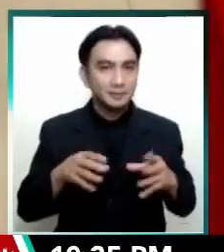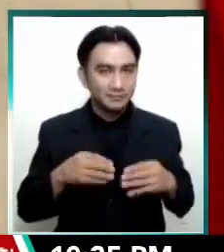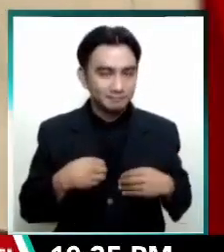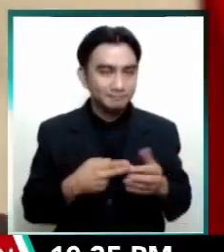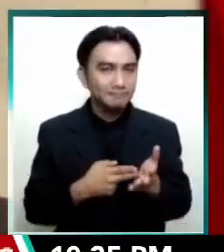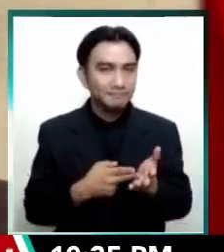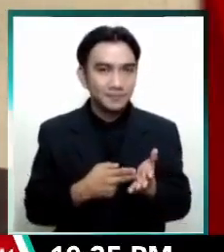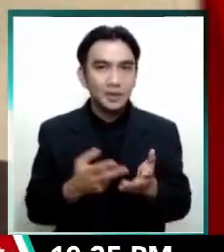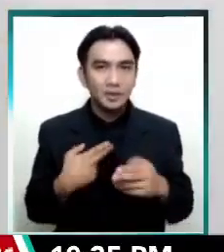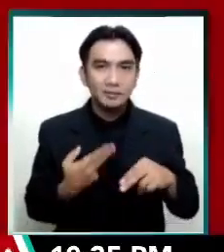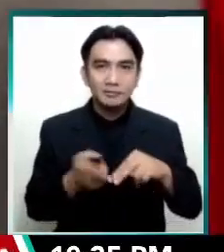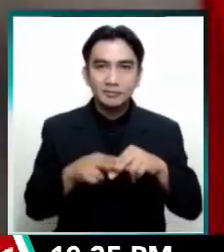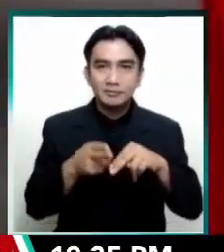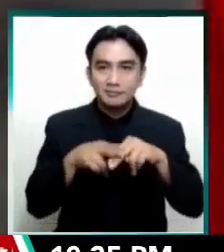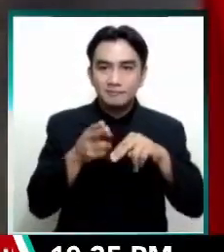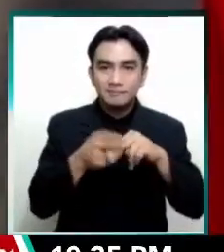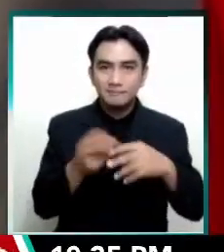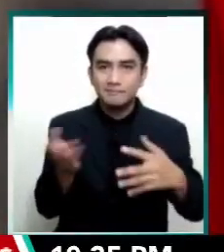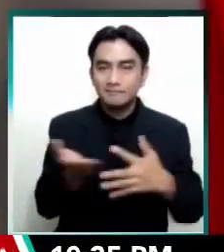na kaso.